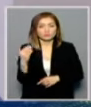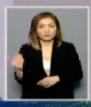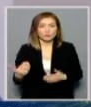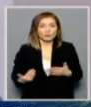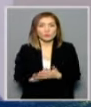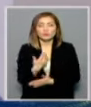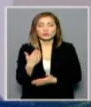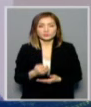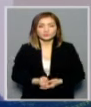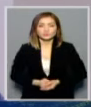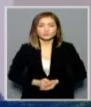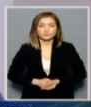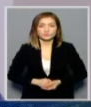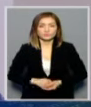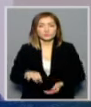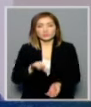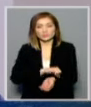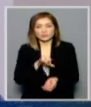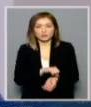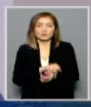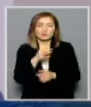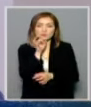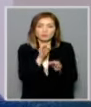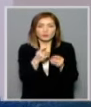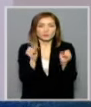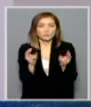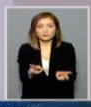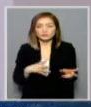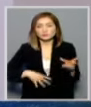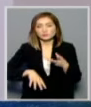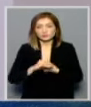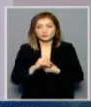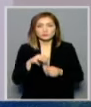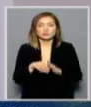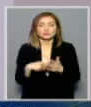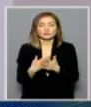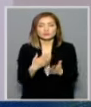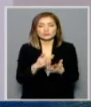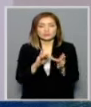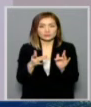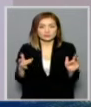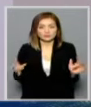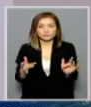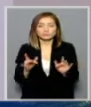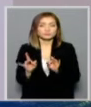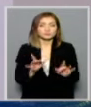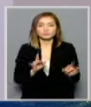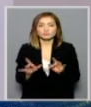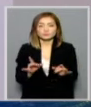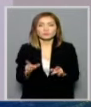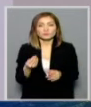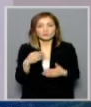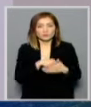жаңа психобелсенді заттарды және синтетикалық жолмен алынған басқа есірткілерді, оның ішінде ғаламтор желісіне және киви